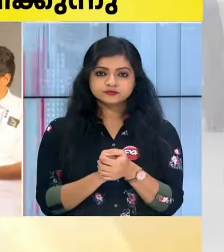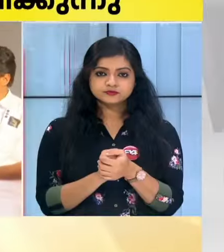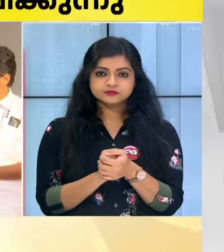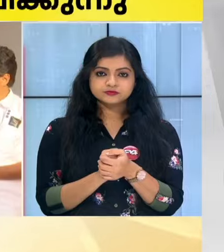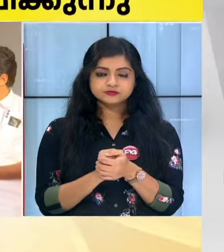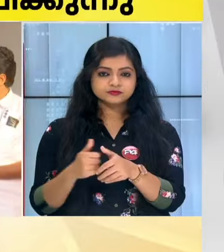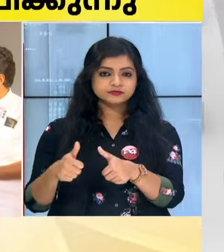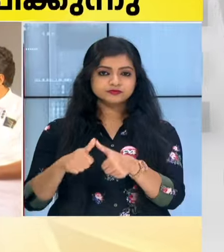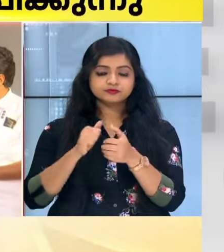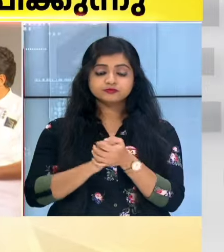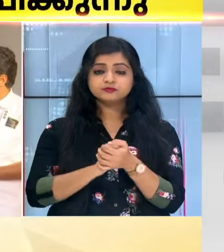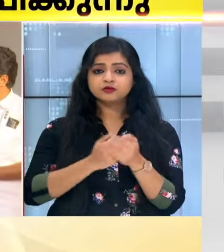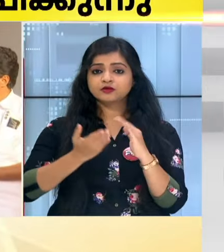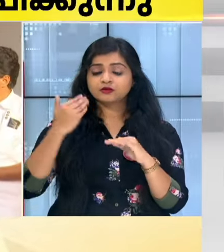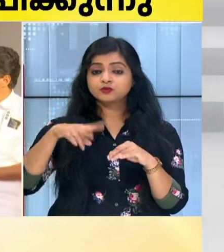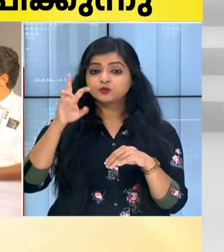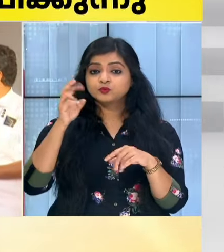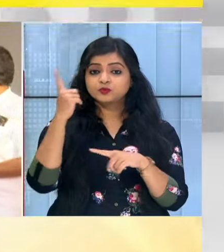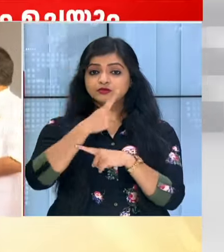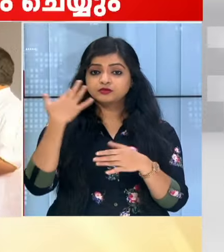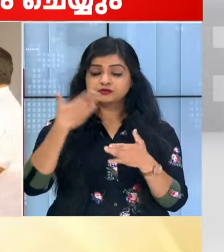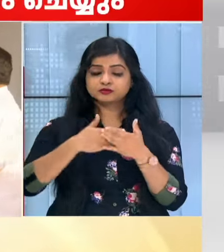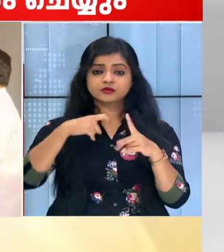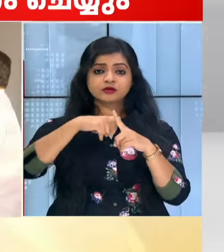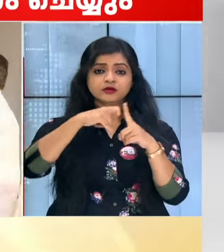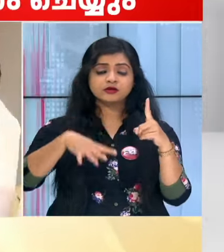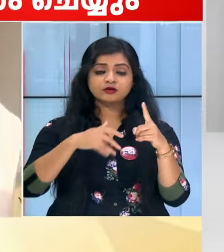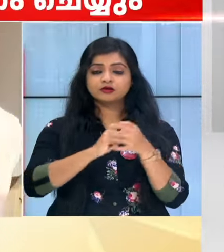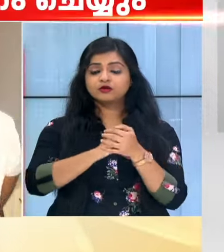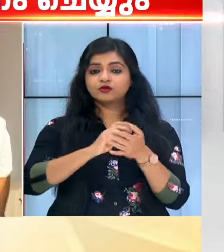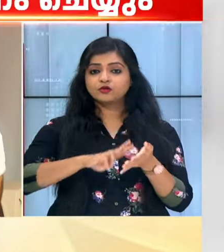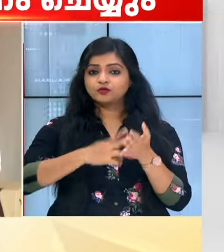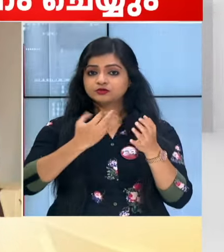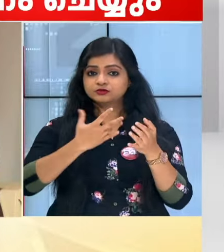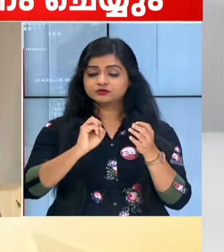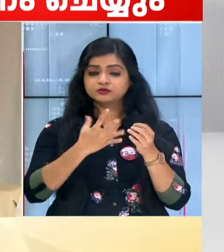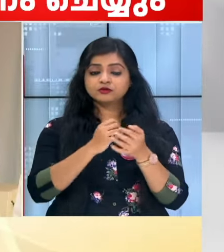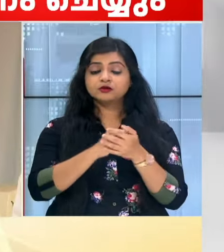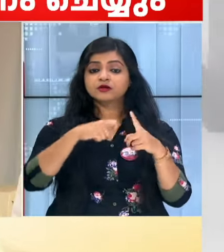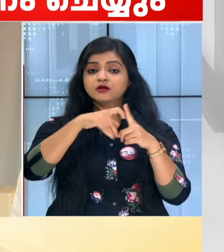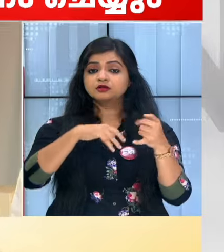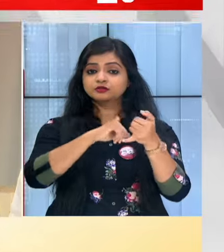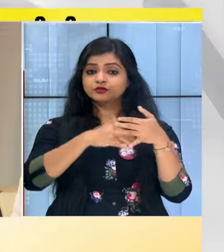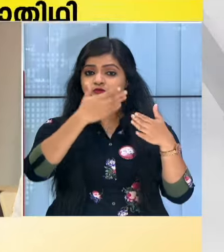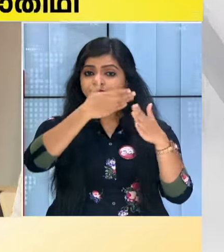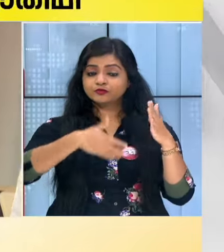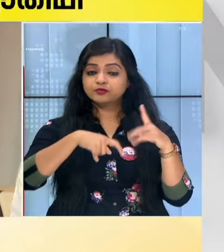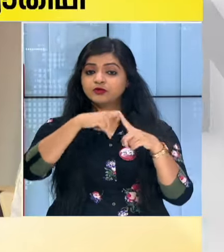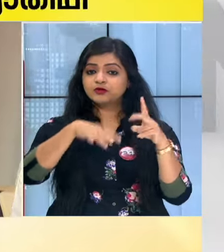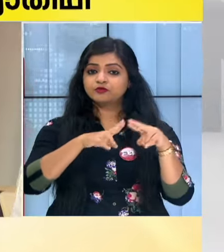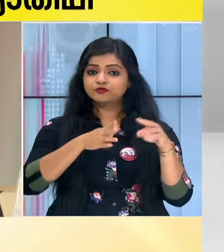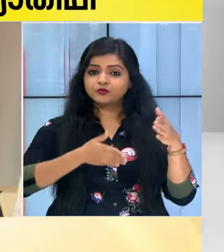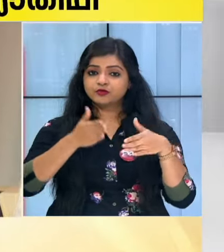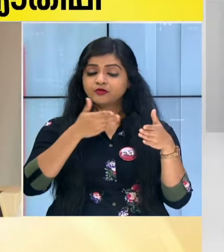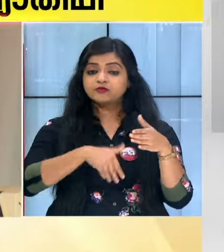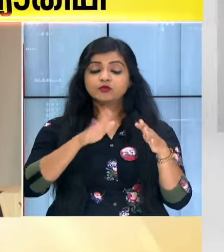പ്രമിത, 20 ദിവസമായി കേരളത്തിന്റെ വടക്കേറ്റം മുതൽ കേരളത്തിന്റെ തെക്കേറ്റം വരെ യാത്ര ചെയ്ത്